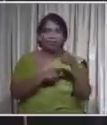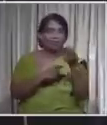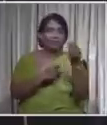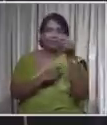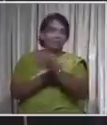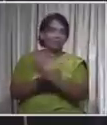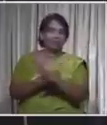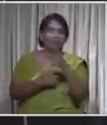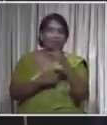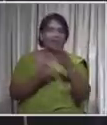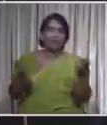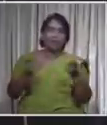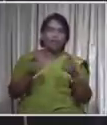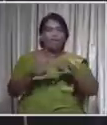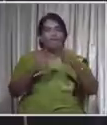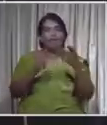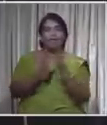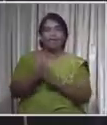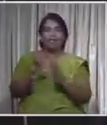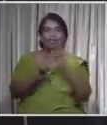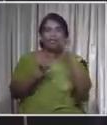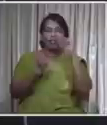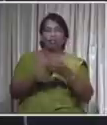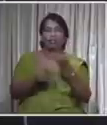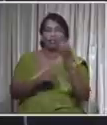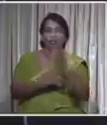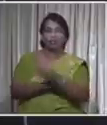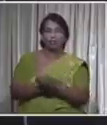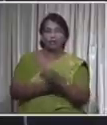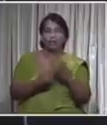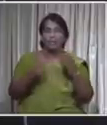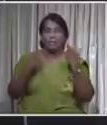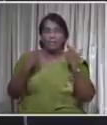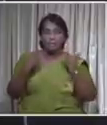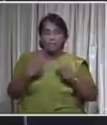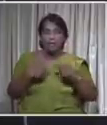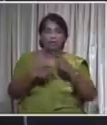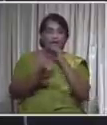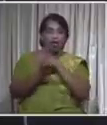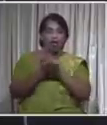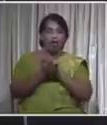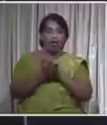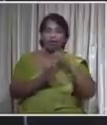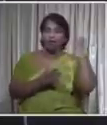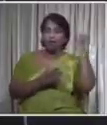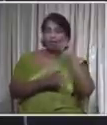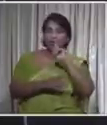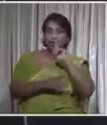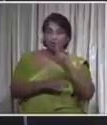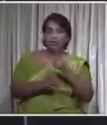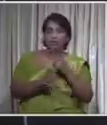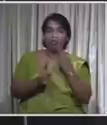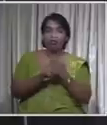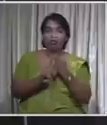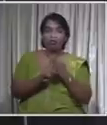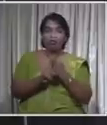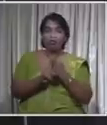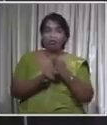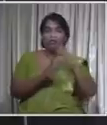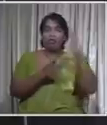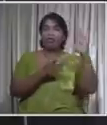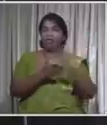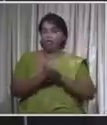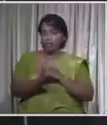හම්බෙන්නේ නැහැ ඔයාට ඕනනම් වෙළඳාරි මොකක් හරි කඩක් හම්බෙයි පස්සේ මහින්ද මහත්තයා හෝමගම රැස්වීමේදී නැගලා කිව්වා කුමාර් වෙල්ගම් මාව බේරගත්තයි කිව්වා